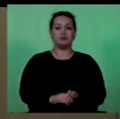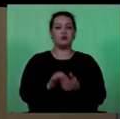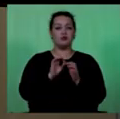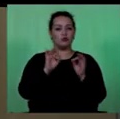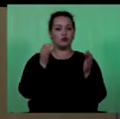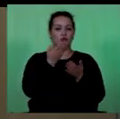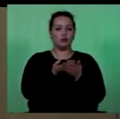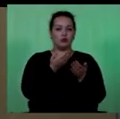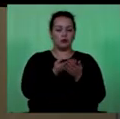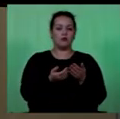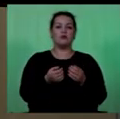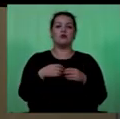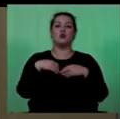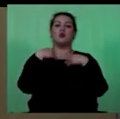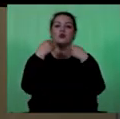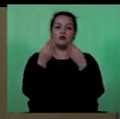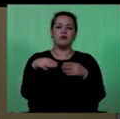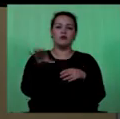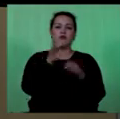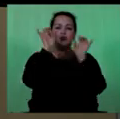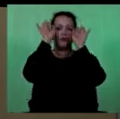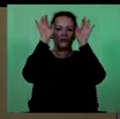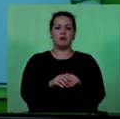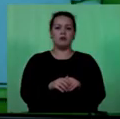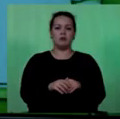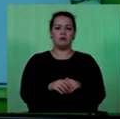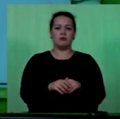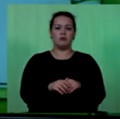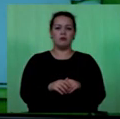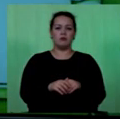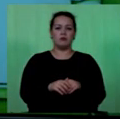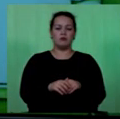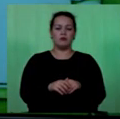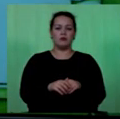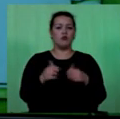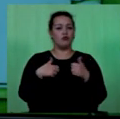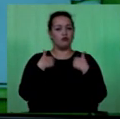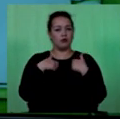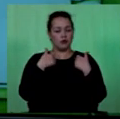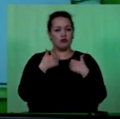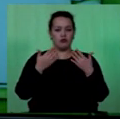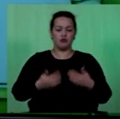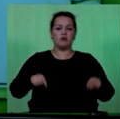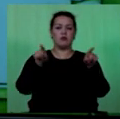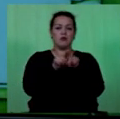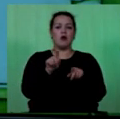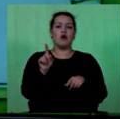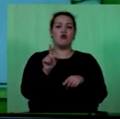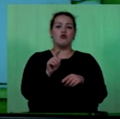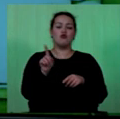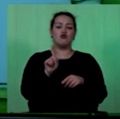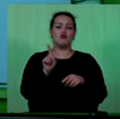вам всем известная и любимая Симка. Давайте же стараться жить так, чтобы земля вокруг